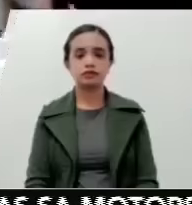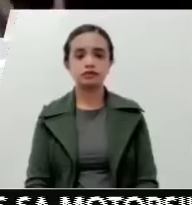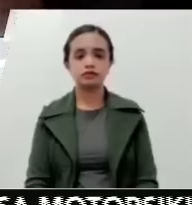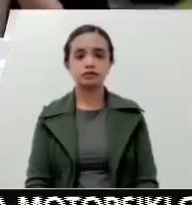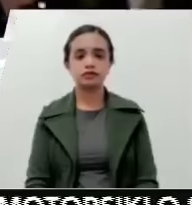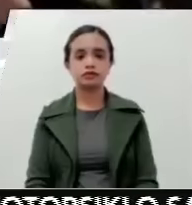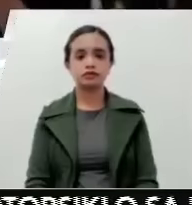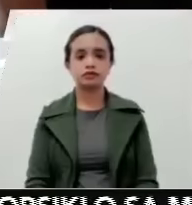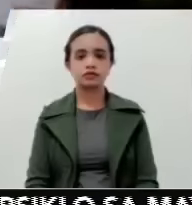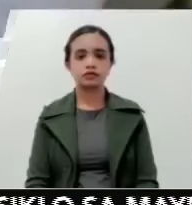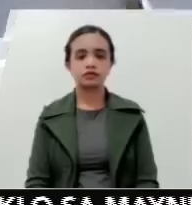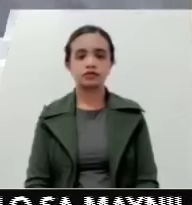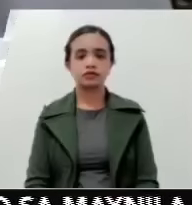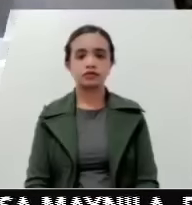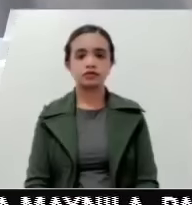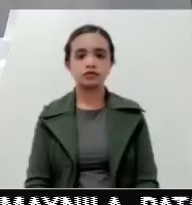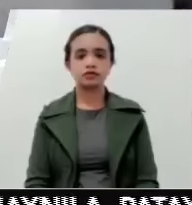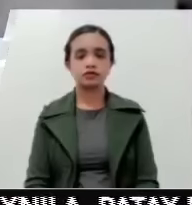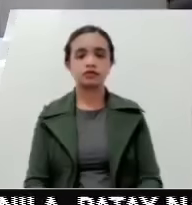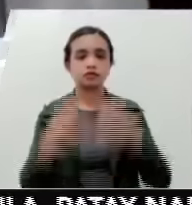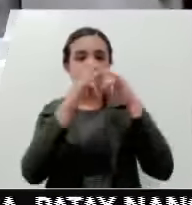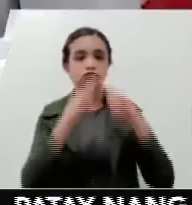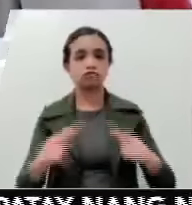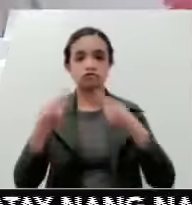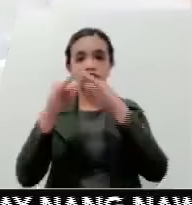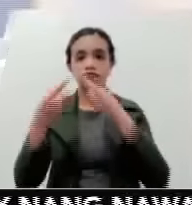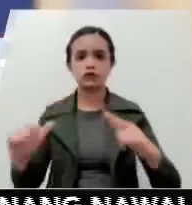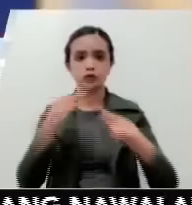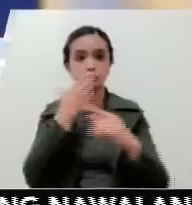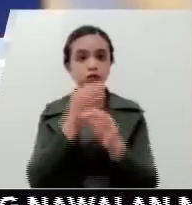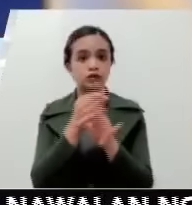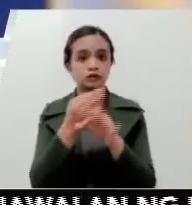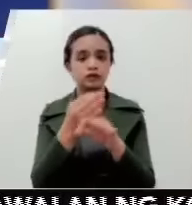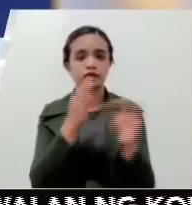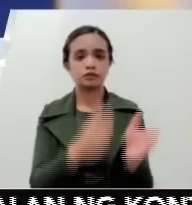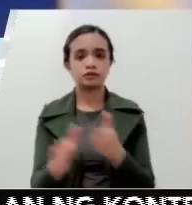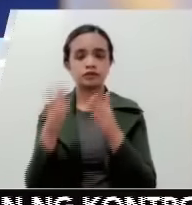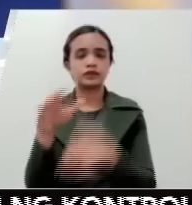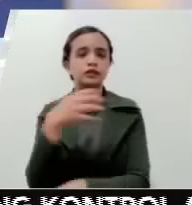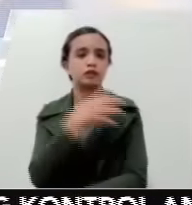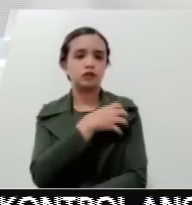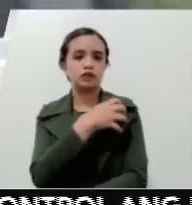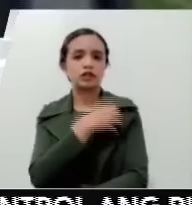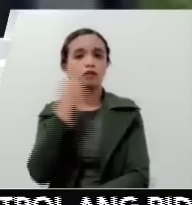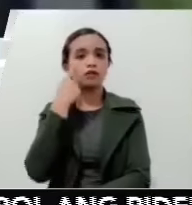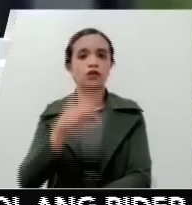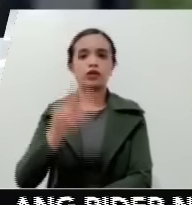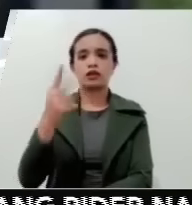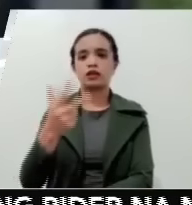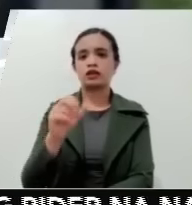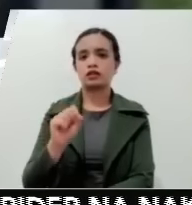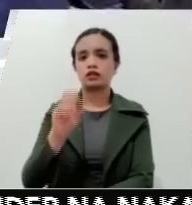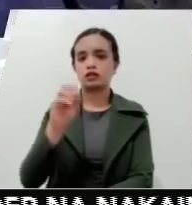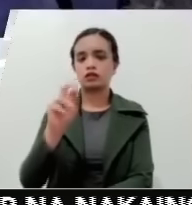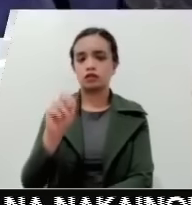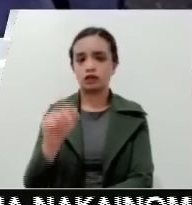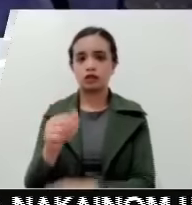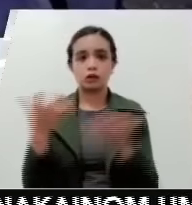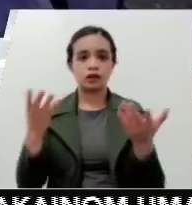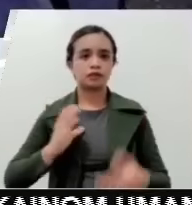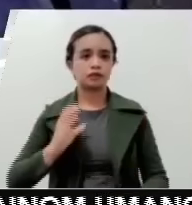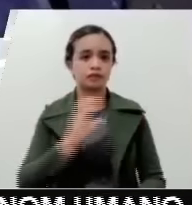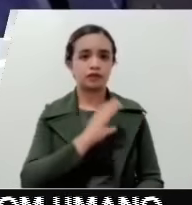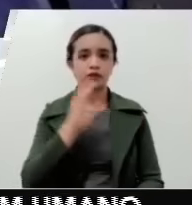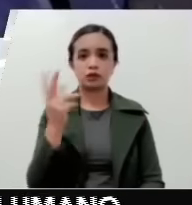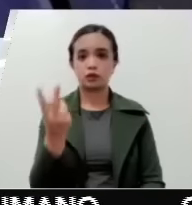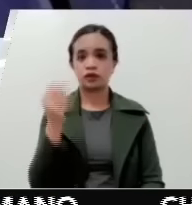Abalang nag-aayos ng mga tent ang mga pulis sa harap ng batasang pambansa para sa ikatlong State of the Nation Address ni Pangulong Bongbong Marcos sa Lunes.